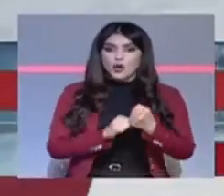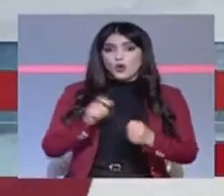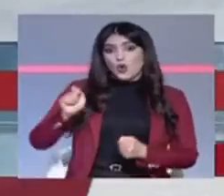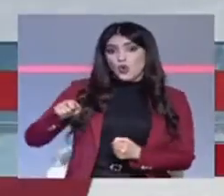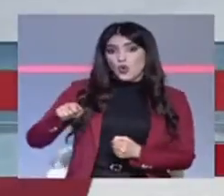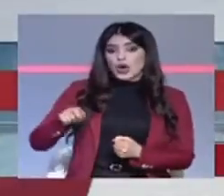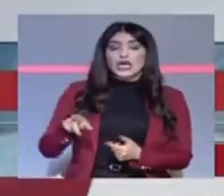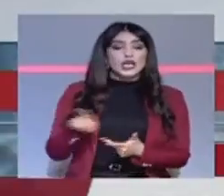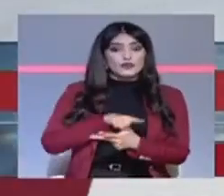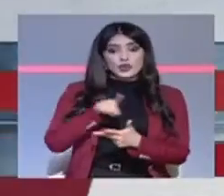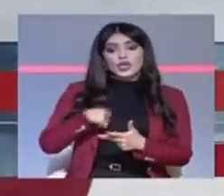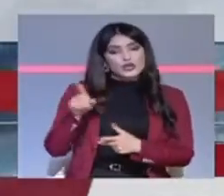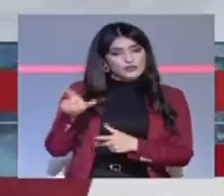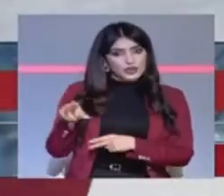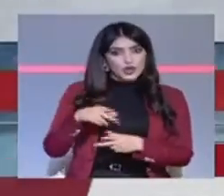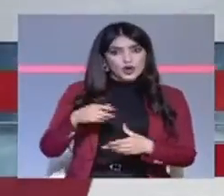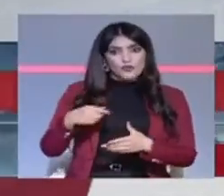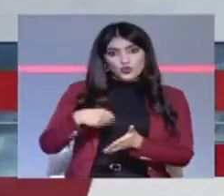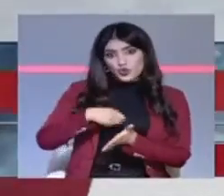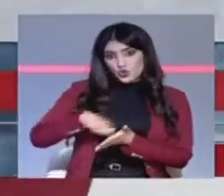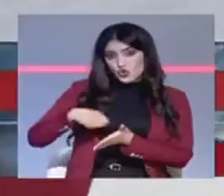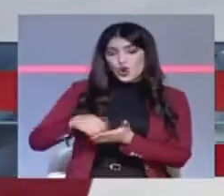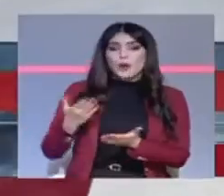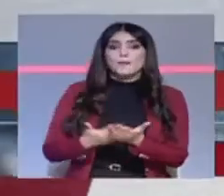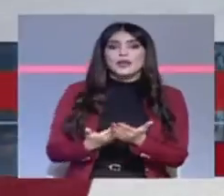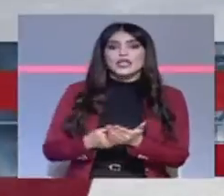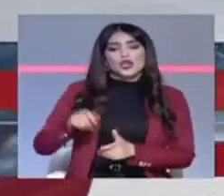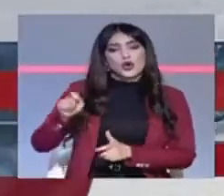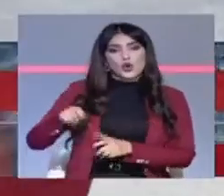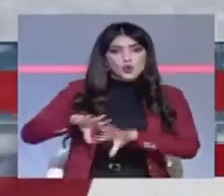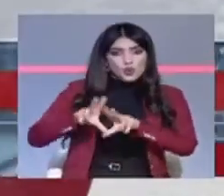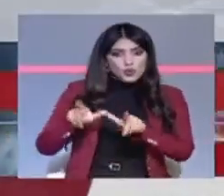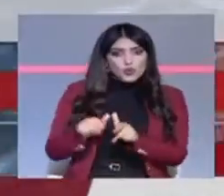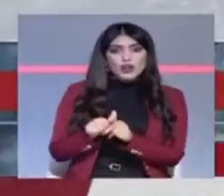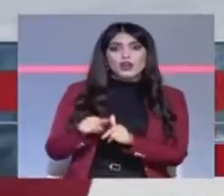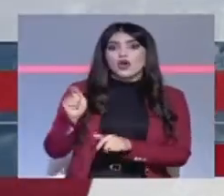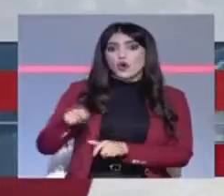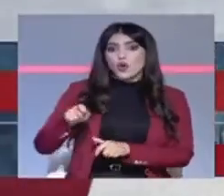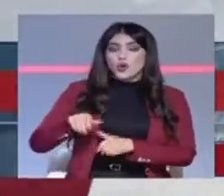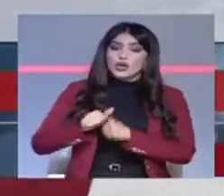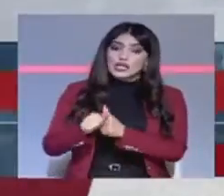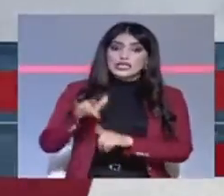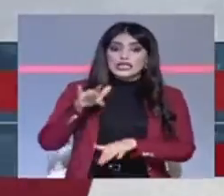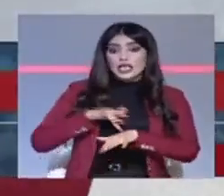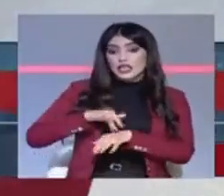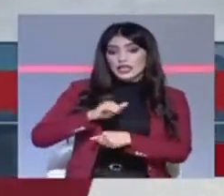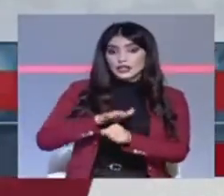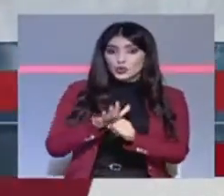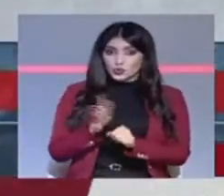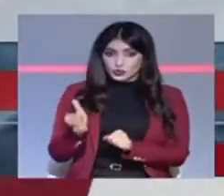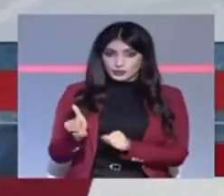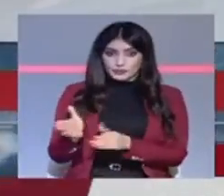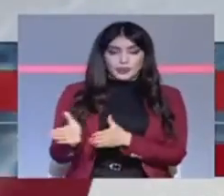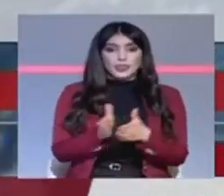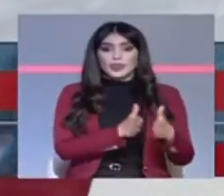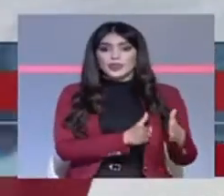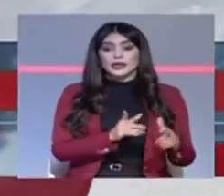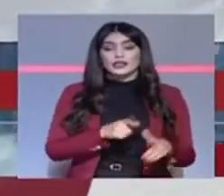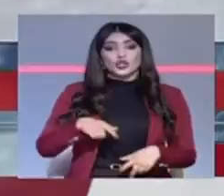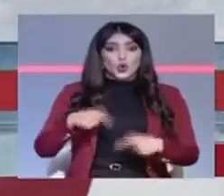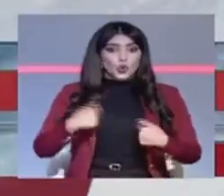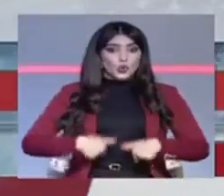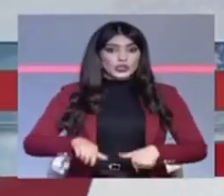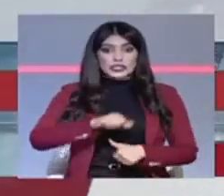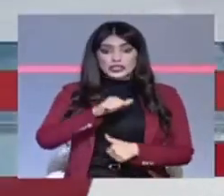وتخصيصها للقضاه وعائلاتهم لمجابهه الان الناتج عن جاء حتكون في تسعه عشر الاذن وزير